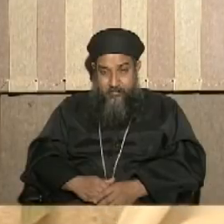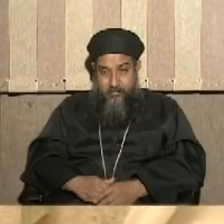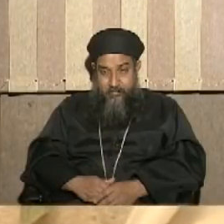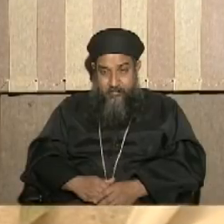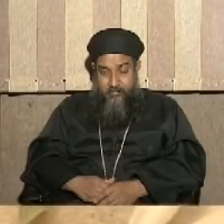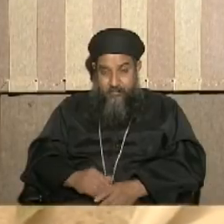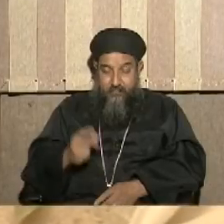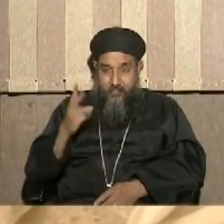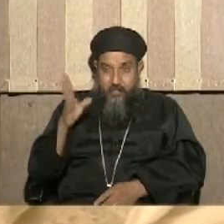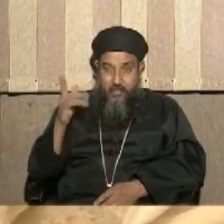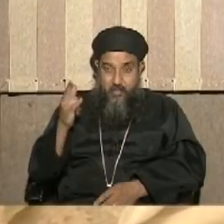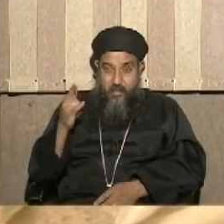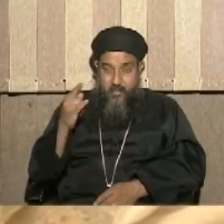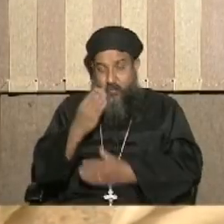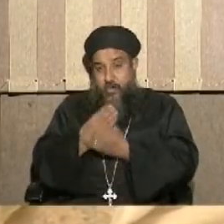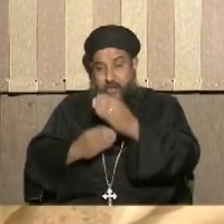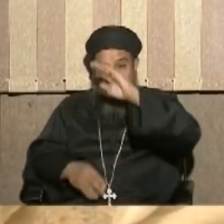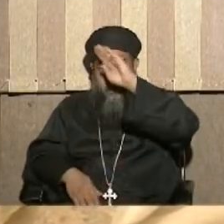ياه،